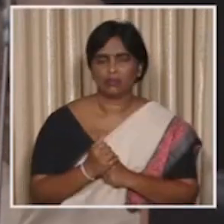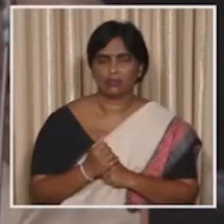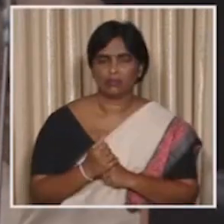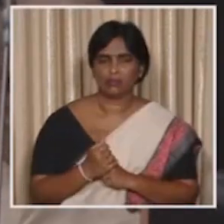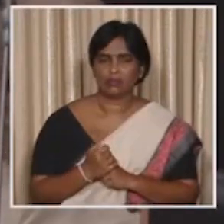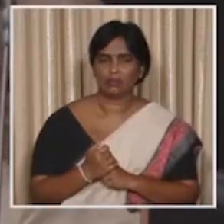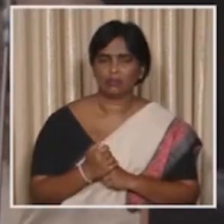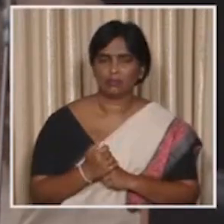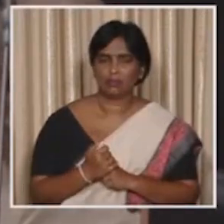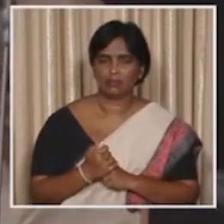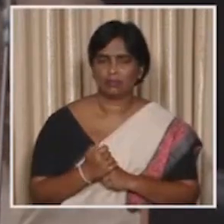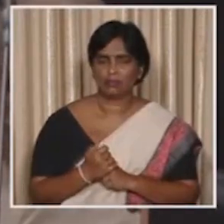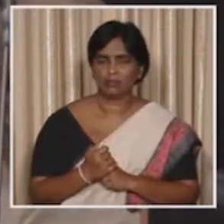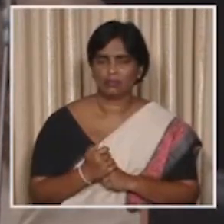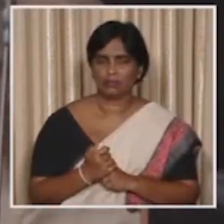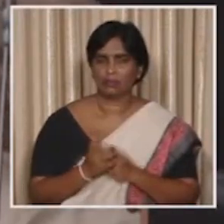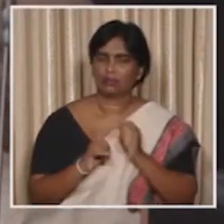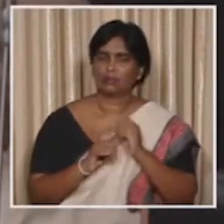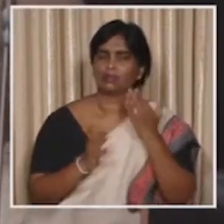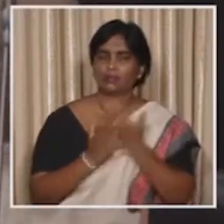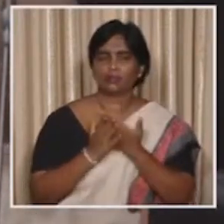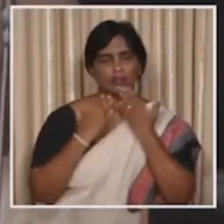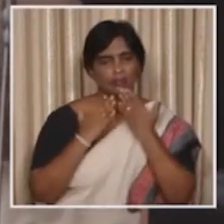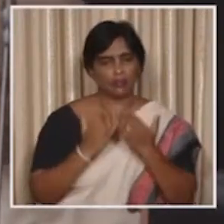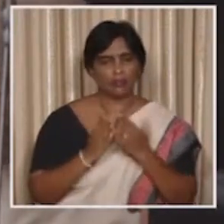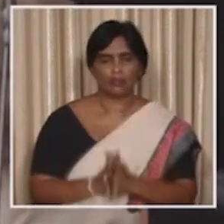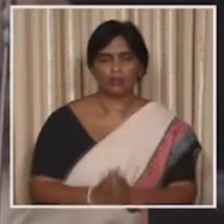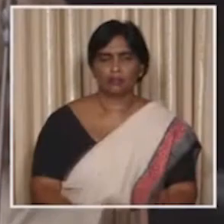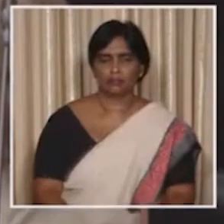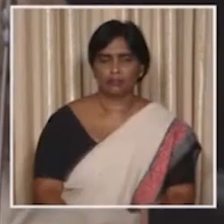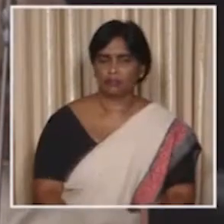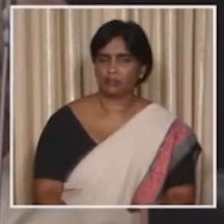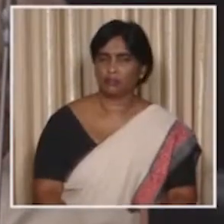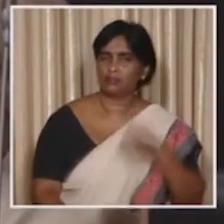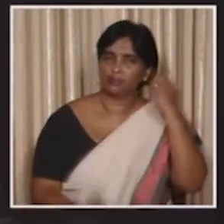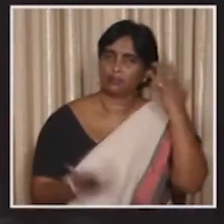කරන්න. එහෙනම් මම ඒක සභාගත කරන්න ස්තුති කළා. මම අපි අවසන් කරමු.